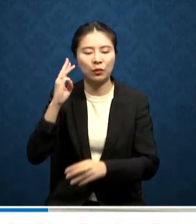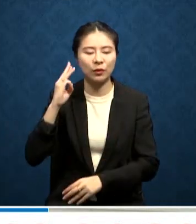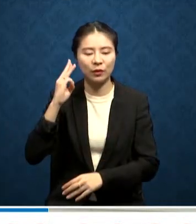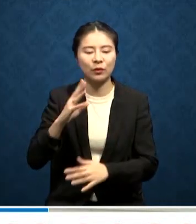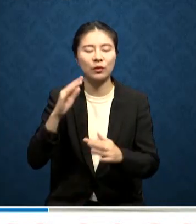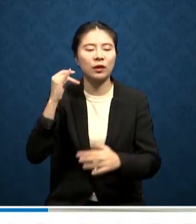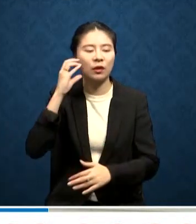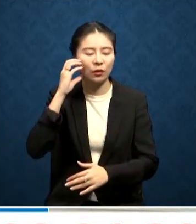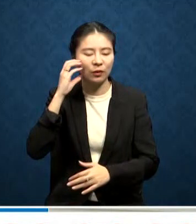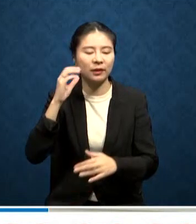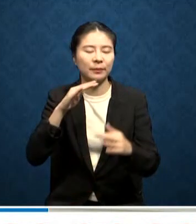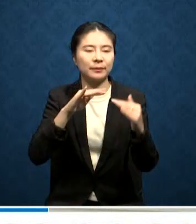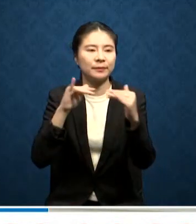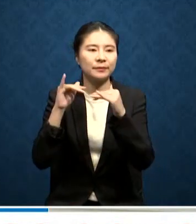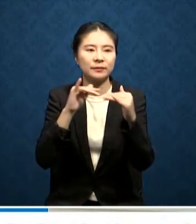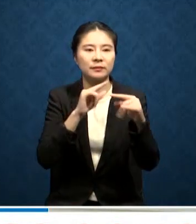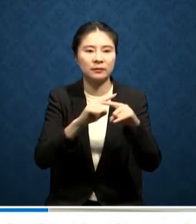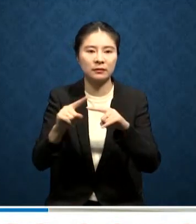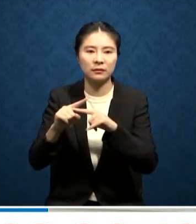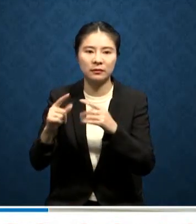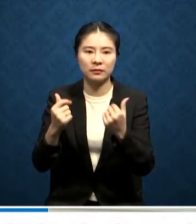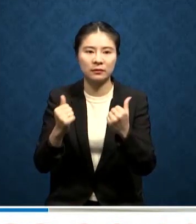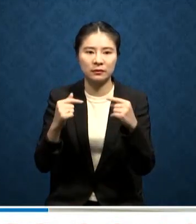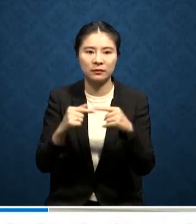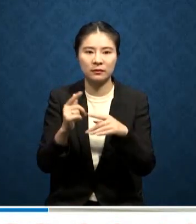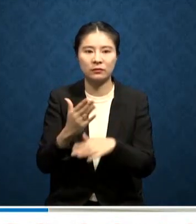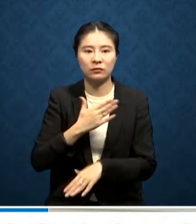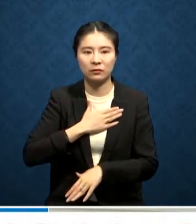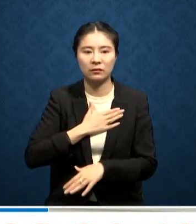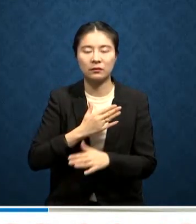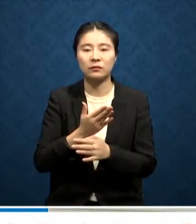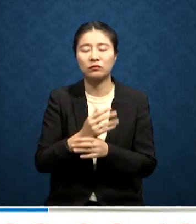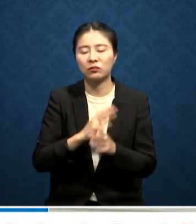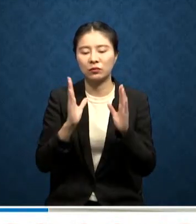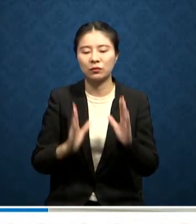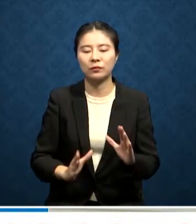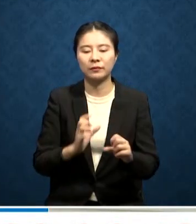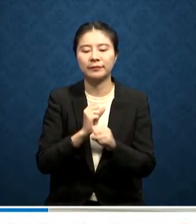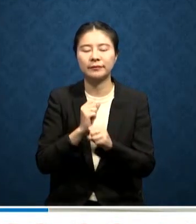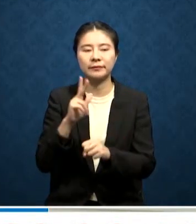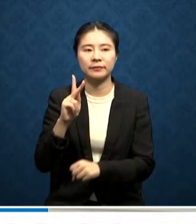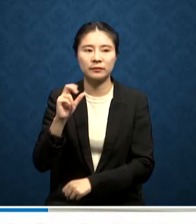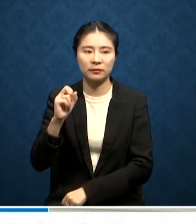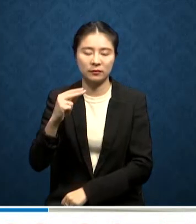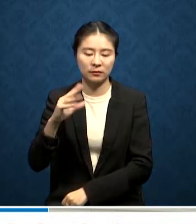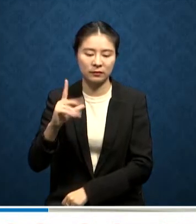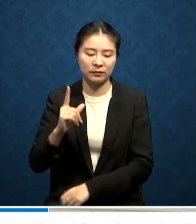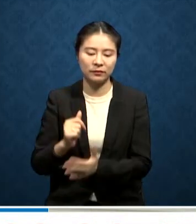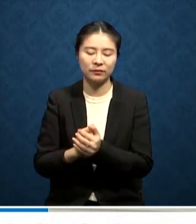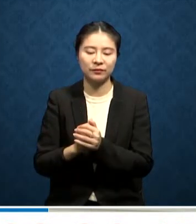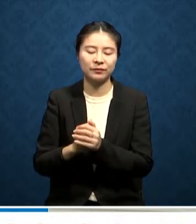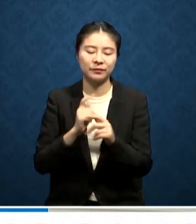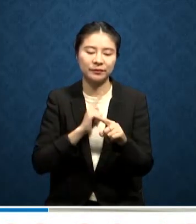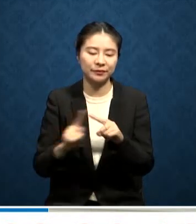ภาคการออกอากาศโทรทัศน์และโทรคมนาคมของประเทศอย่างไรก็ตามข้าพเจ้ากรรมการทุกท่านและเจ้าหน้าที่สำนักงานก.พ.ได้